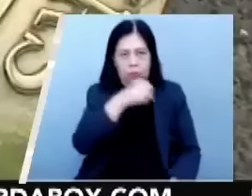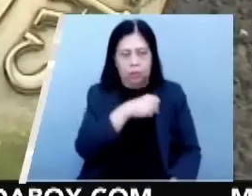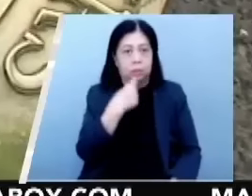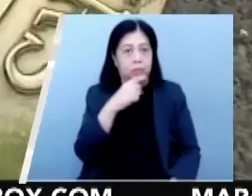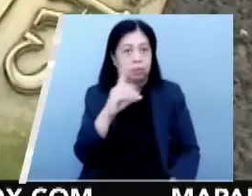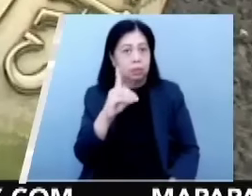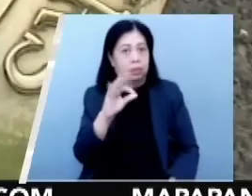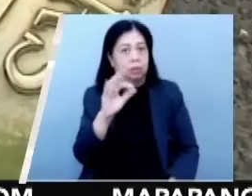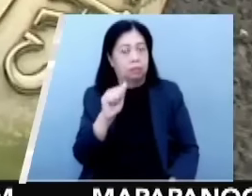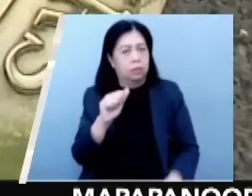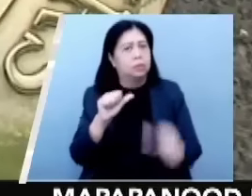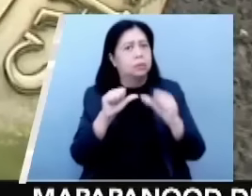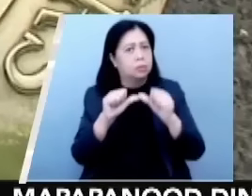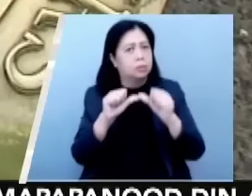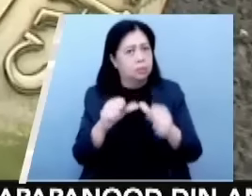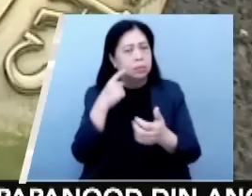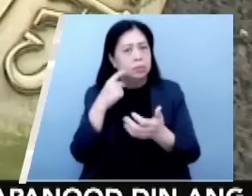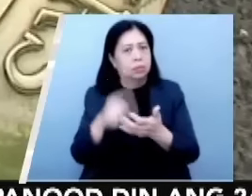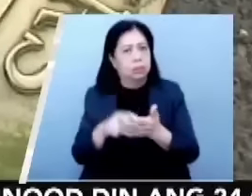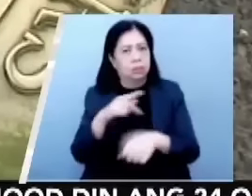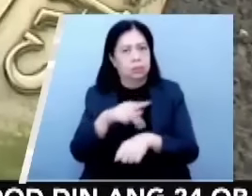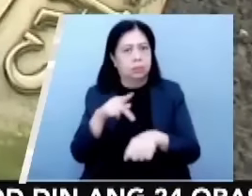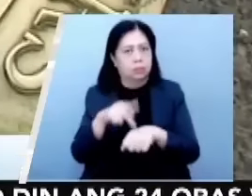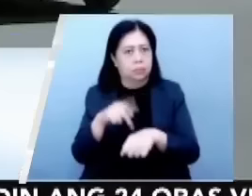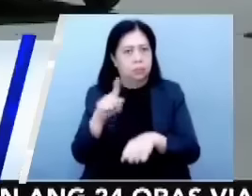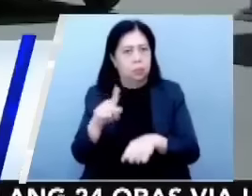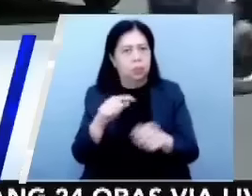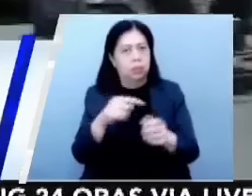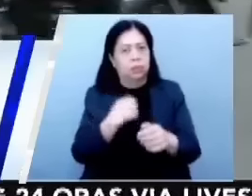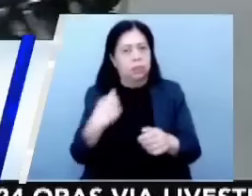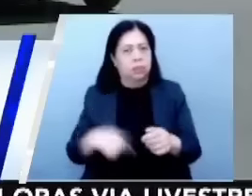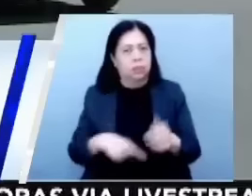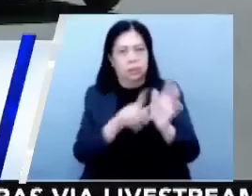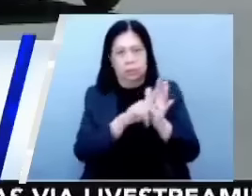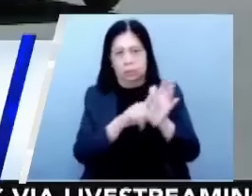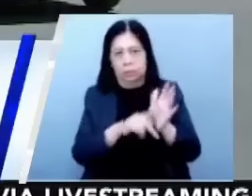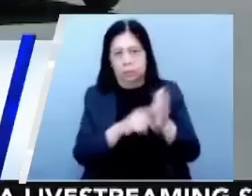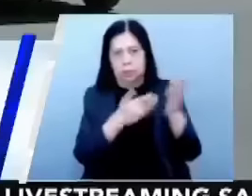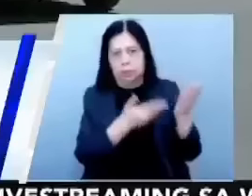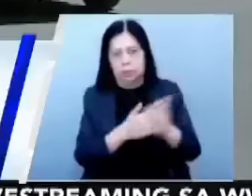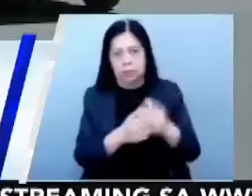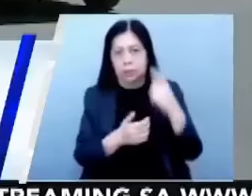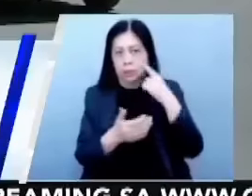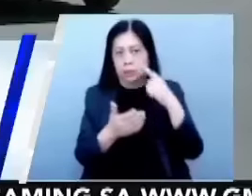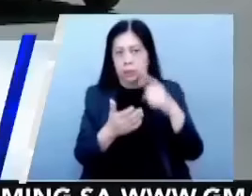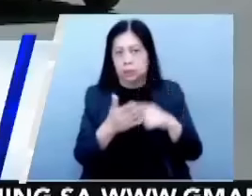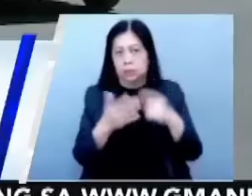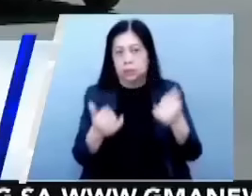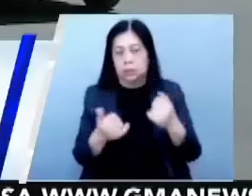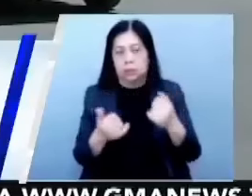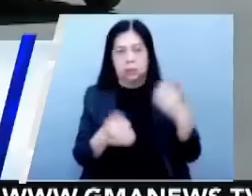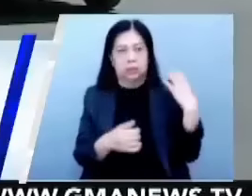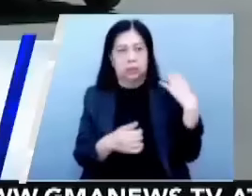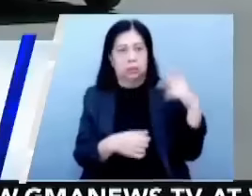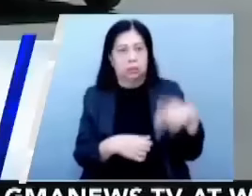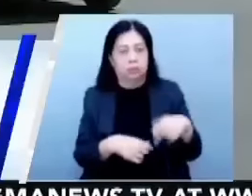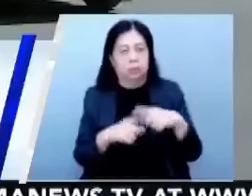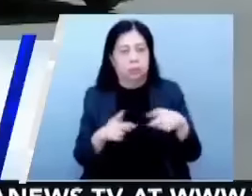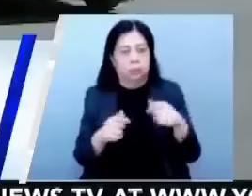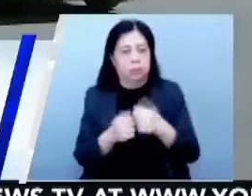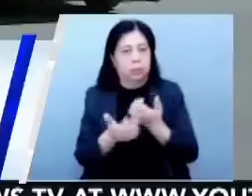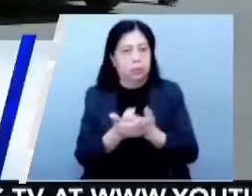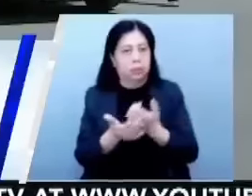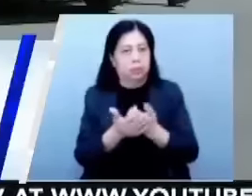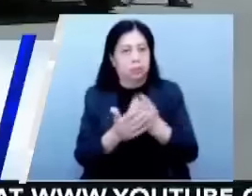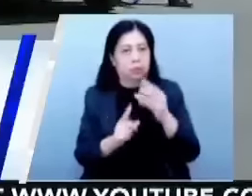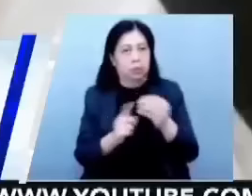daw na kinikilala ng Pilipinas ang One China Policy. Tingin naman ng kasalukuyang chairman ng Manila Economic and Cultural Office o